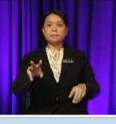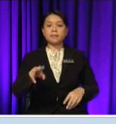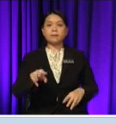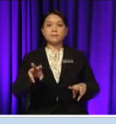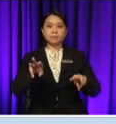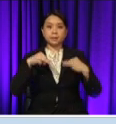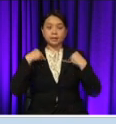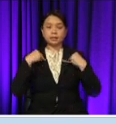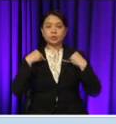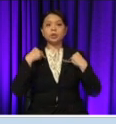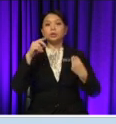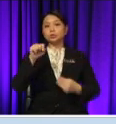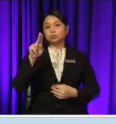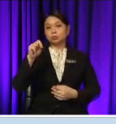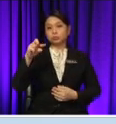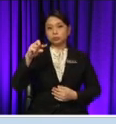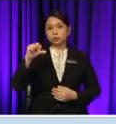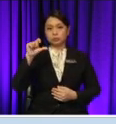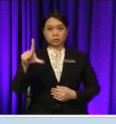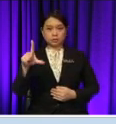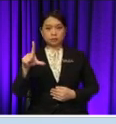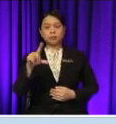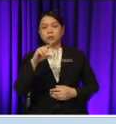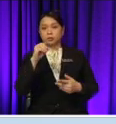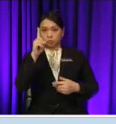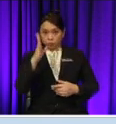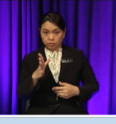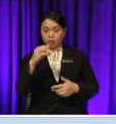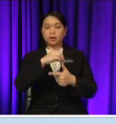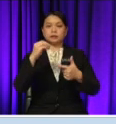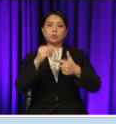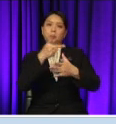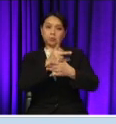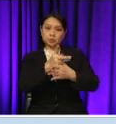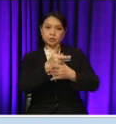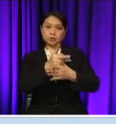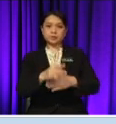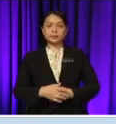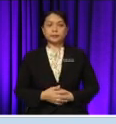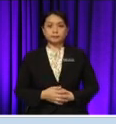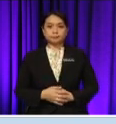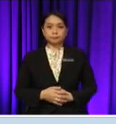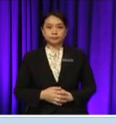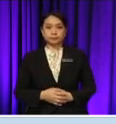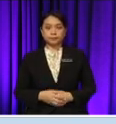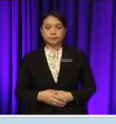ini di bagian equity kita hanya melaporkan modal berfungsi dan